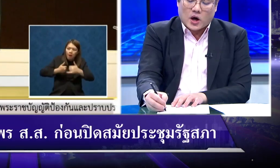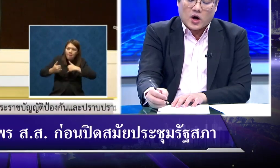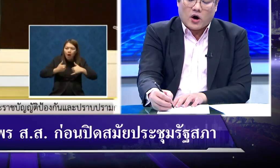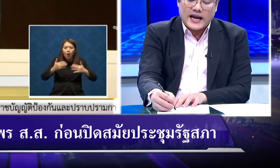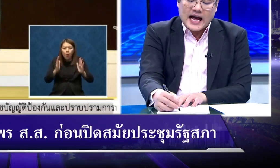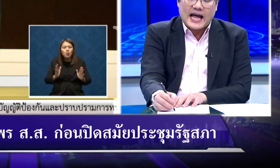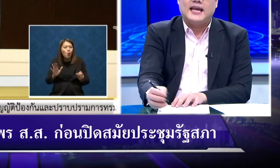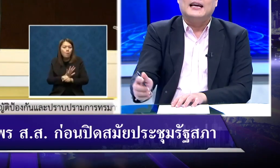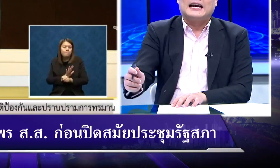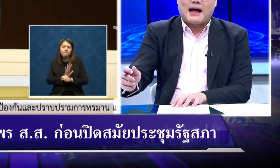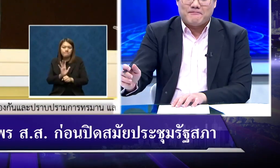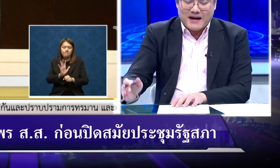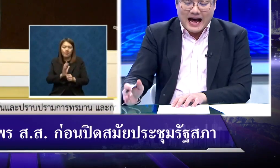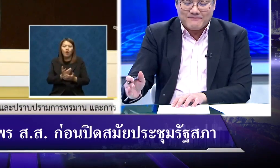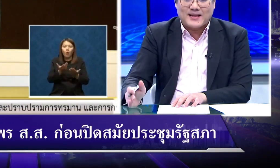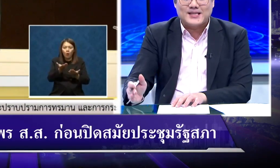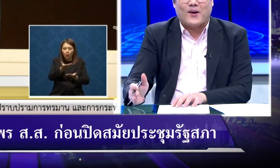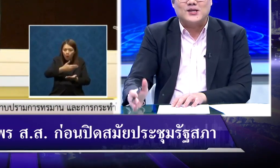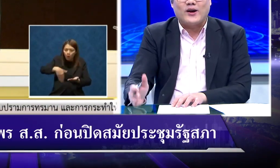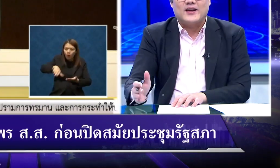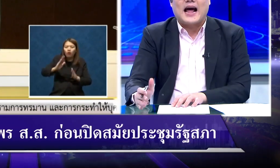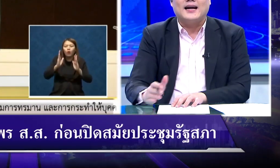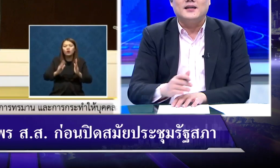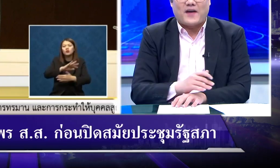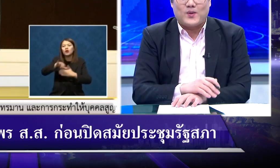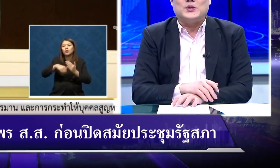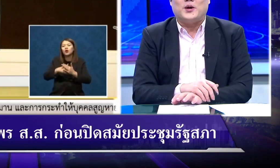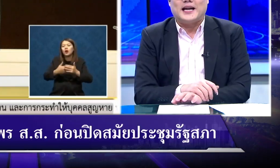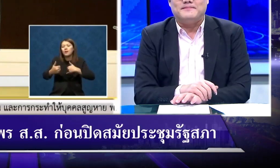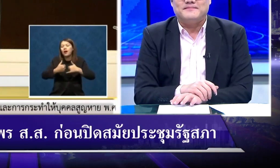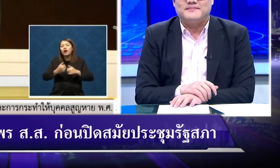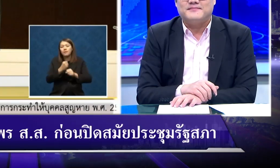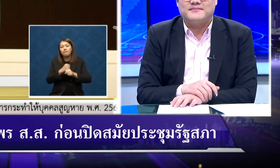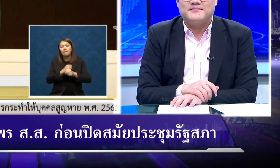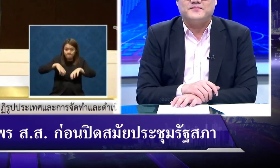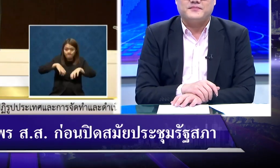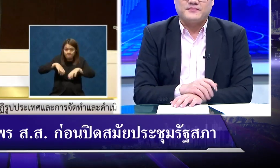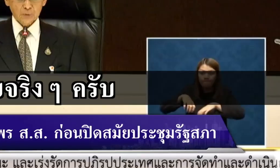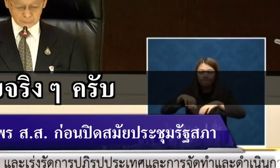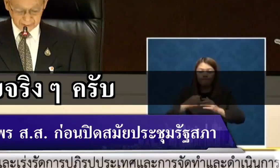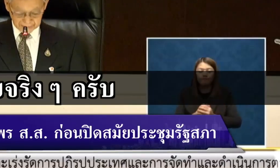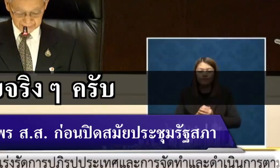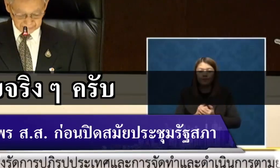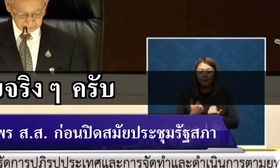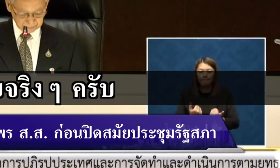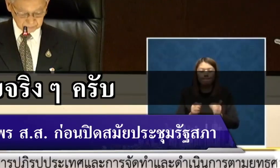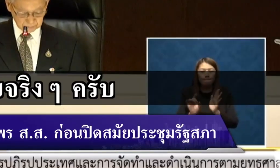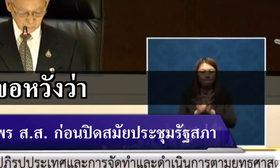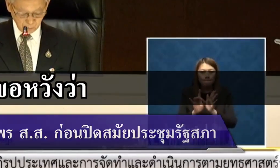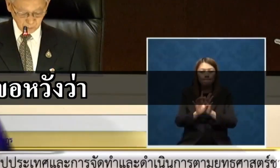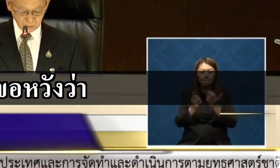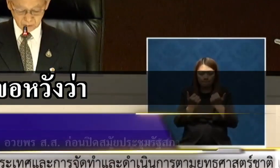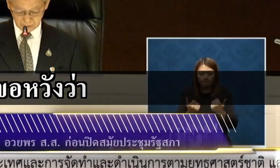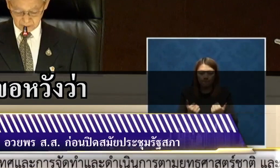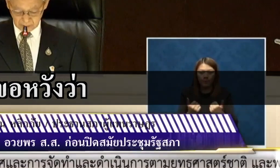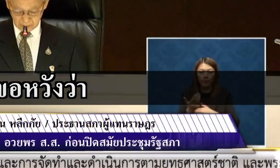ส.ขอให้ได้กลับมาเป็นส.ส.อีกครั้งฟังคุณชวนครับ สุดท้ายจริงๆครับผ